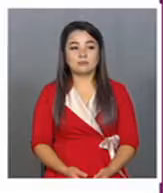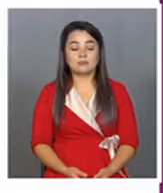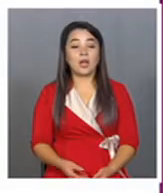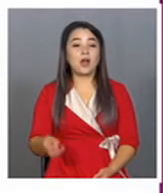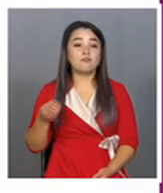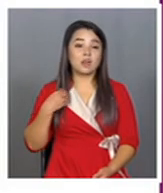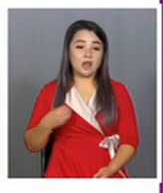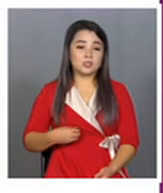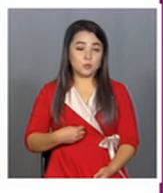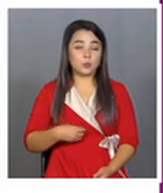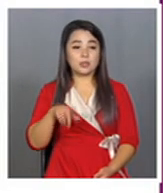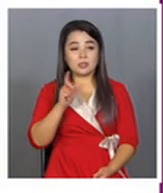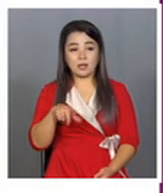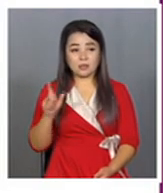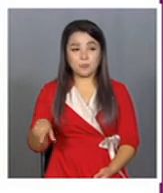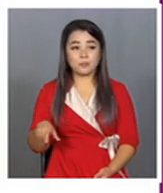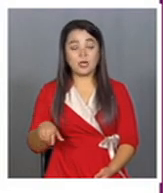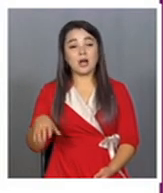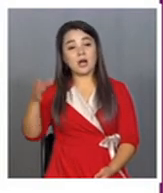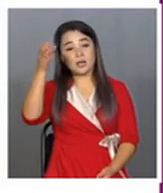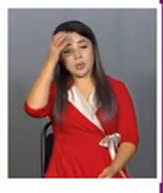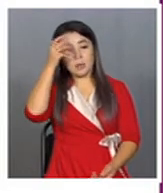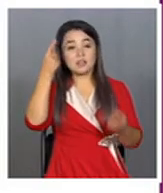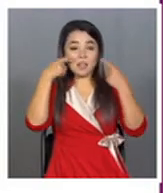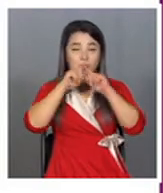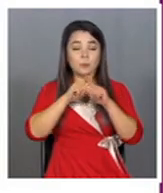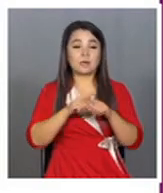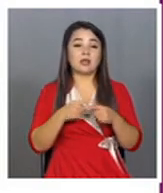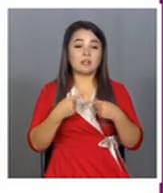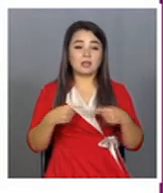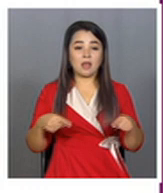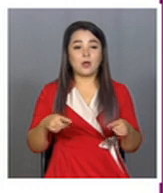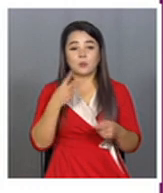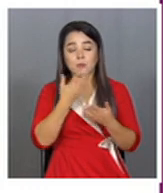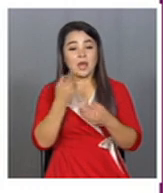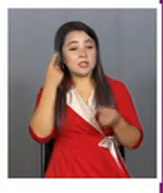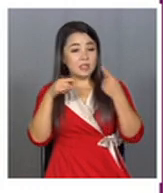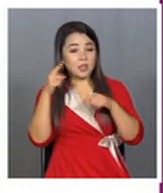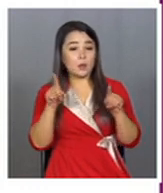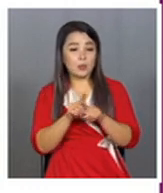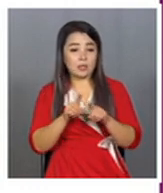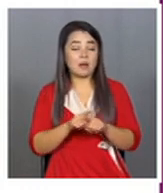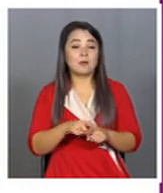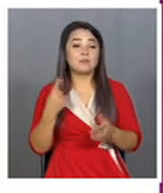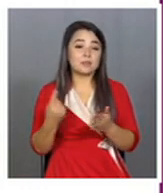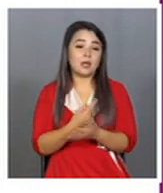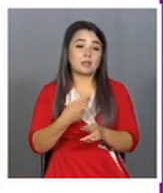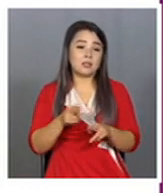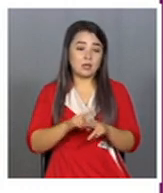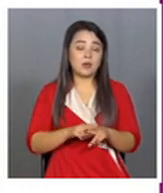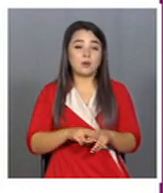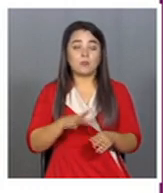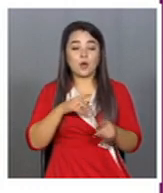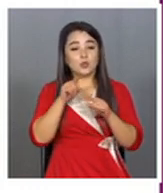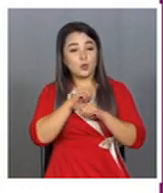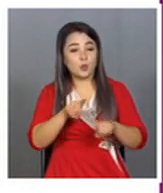Француз ағартушылары ғылым мен техниканың әр түрлі салаларындағы идеяларды алғаш рет